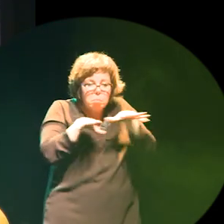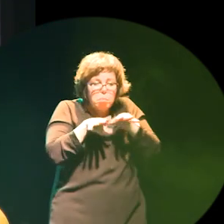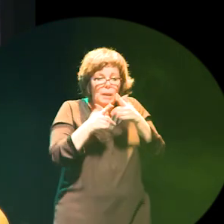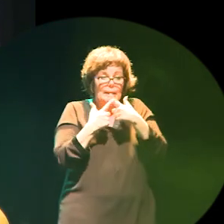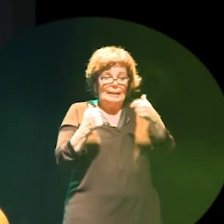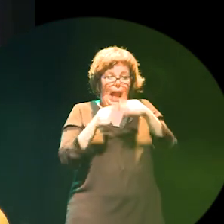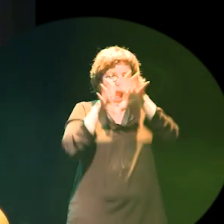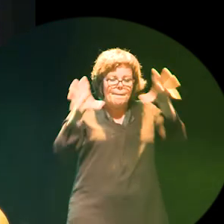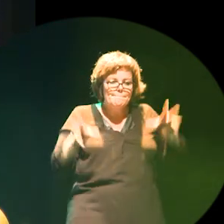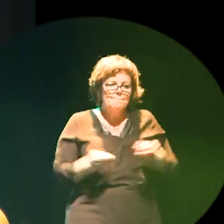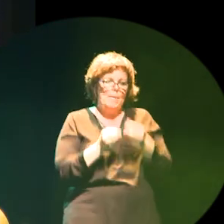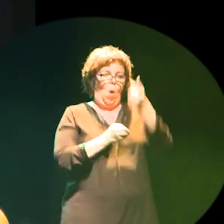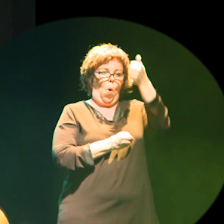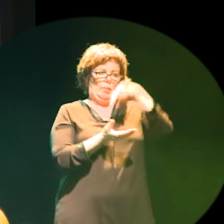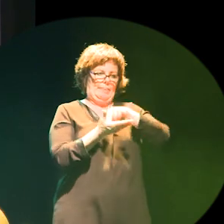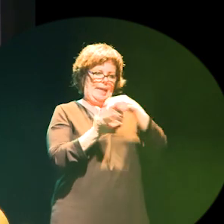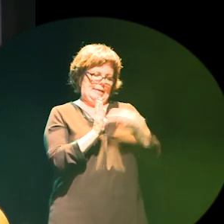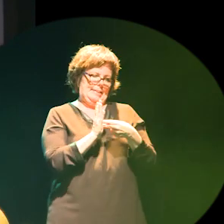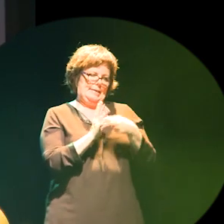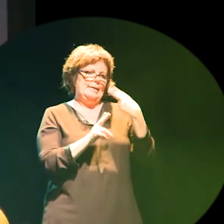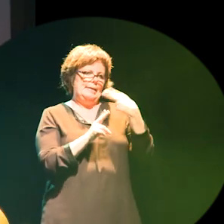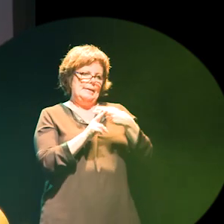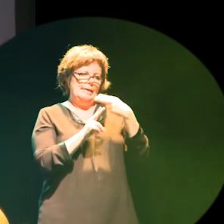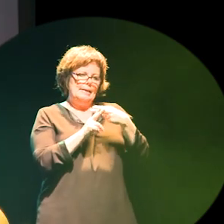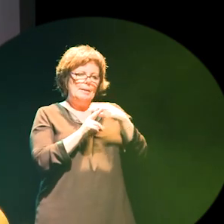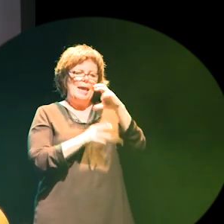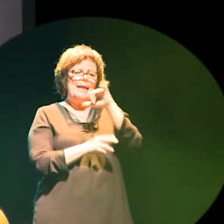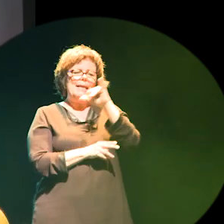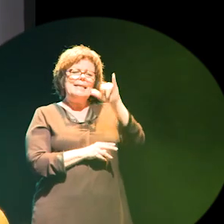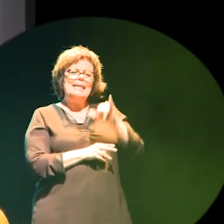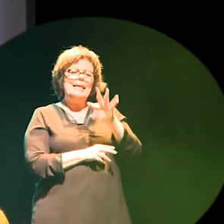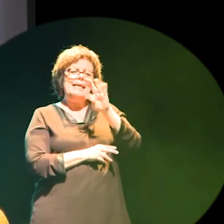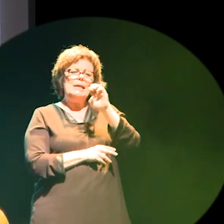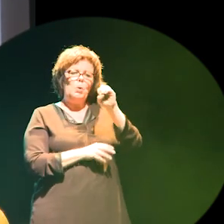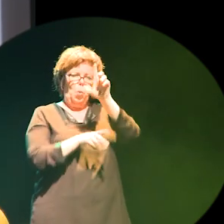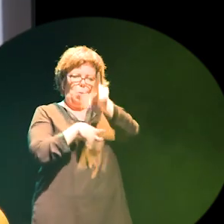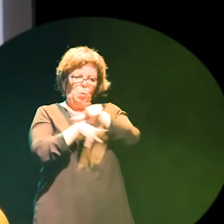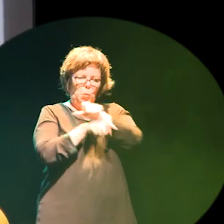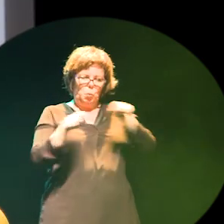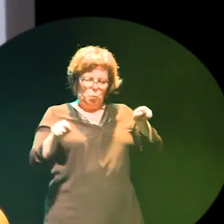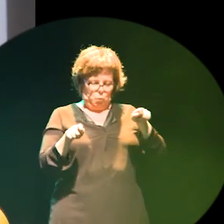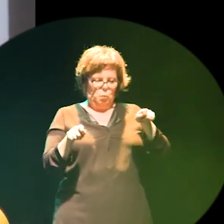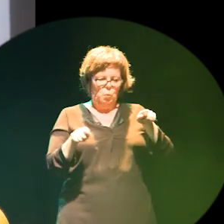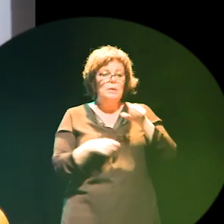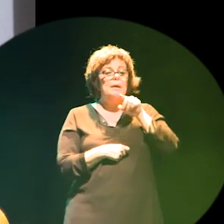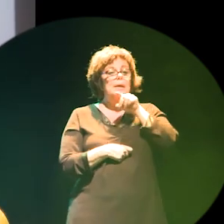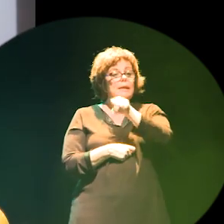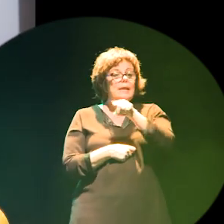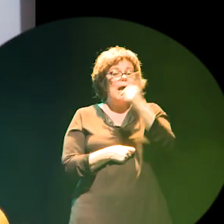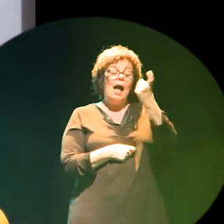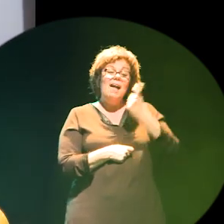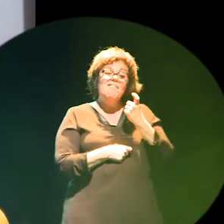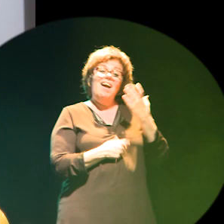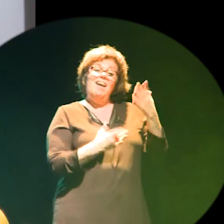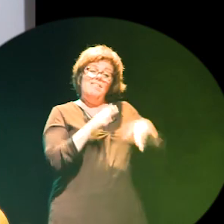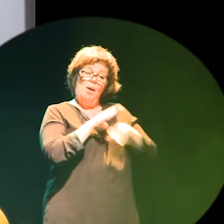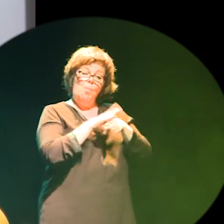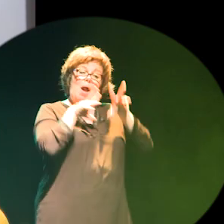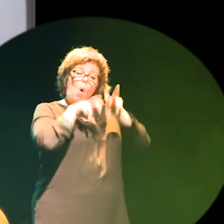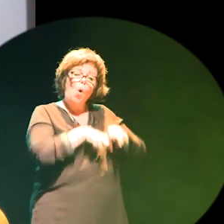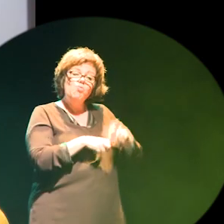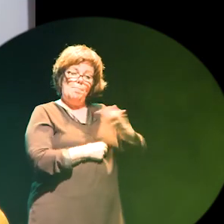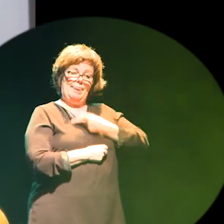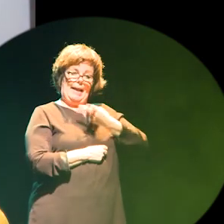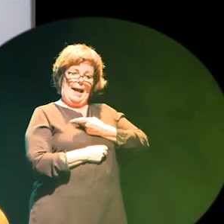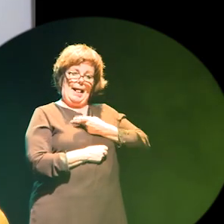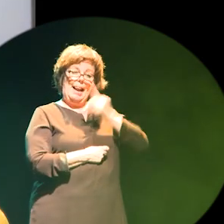une technologie fantastique. Elle a été élaborée au début des années 70 dans le cadre de la recherche médicale pour compter les